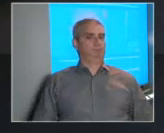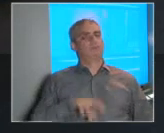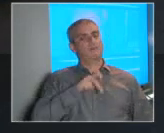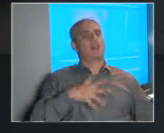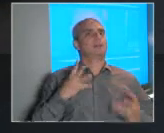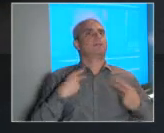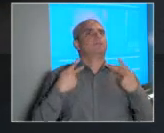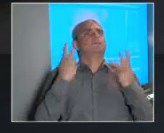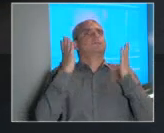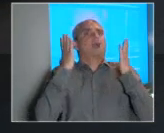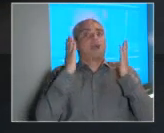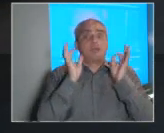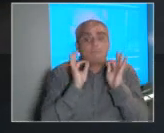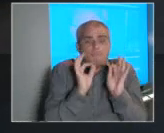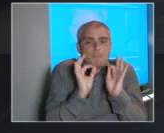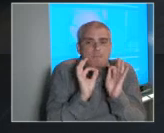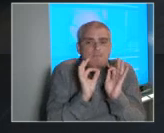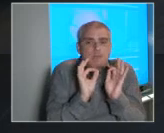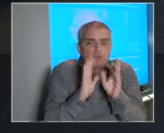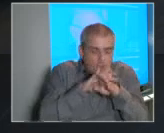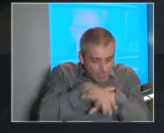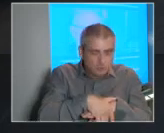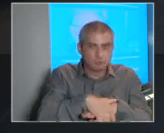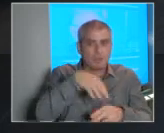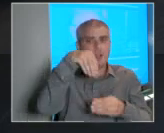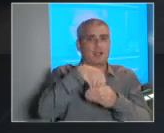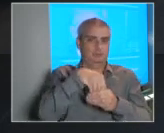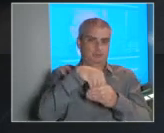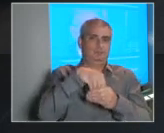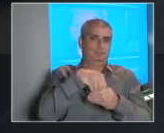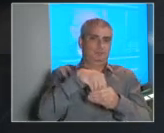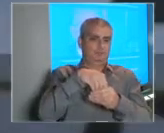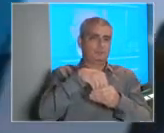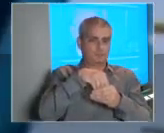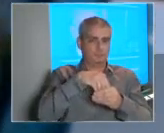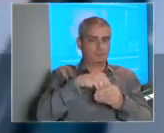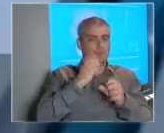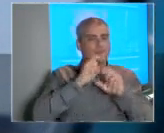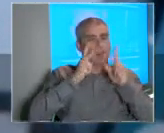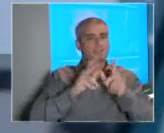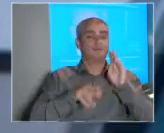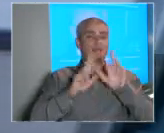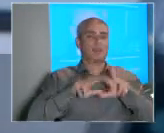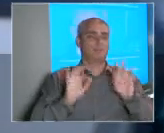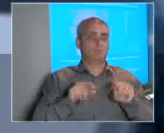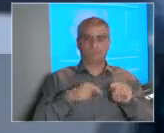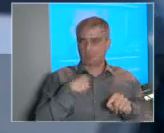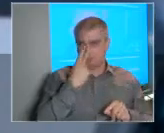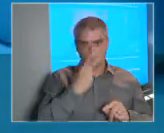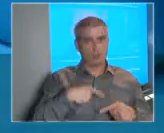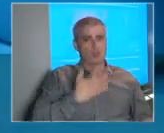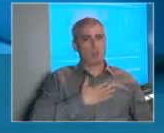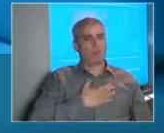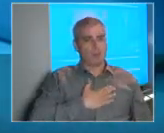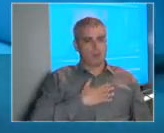בחרדת קודש, וממש להשפיע, להצביע, ולייצר את המציאות הזו. אני רואה בזה יום